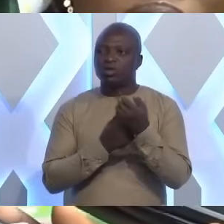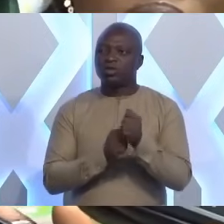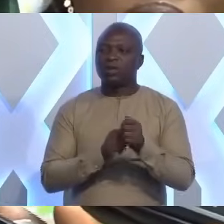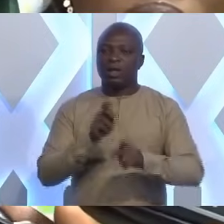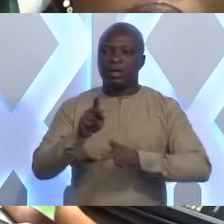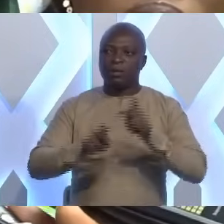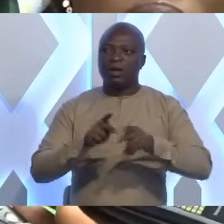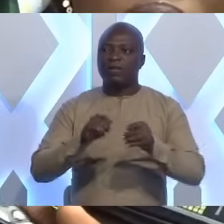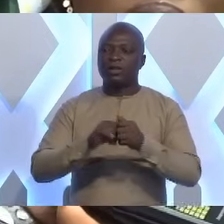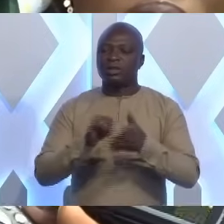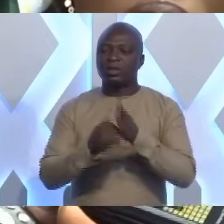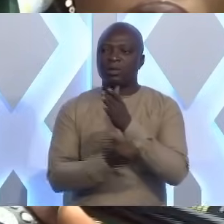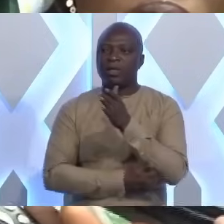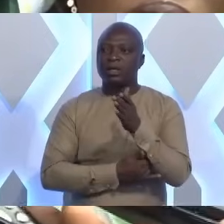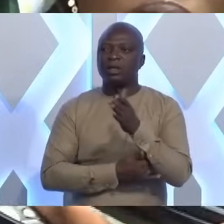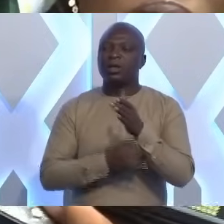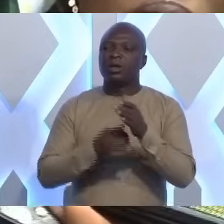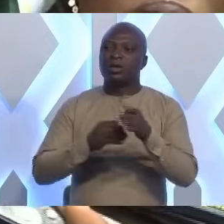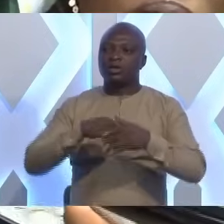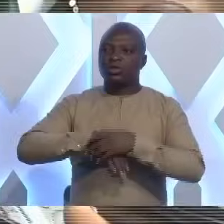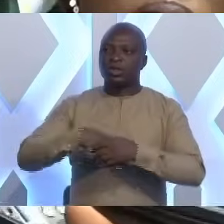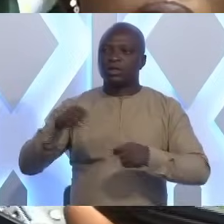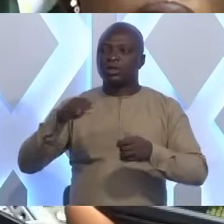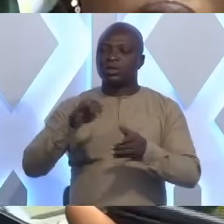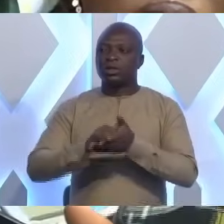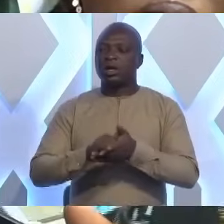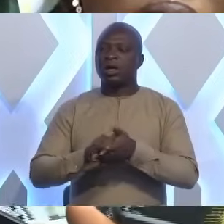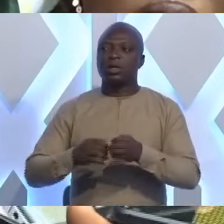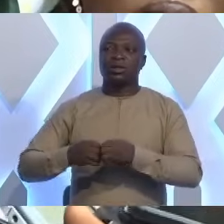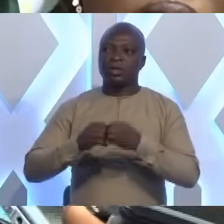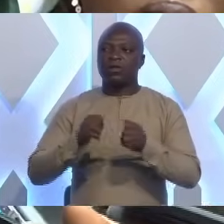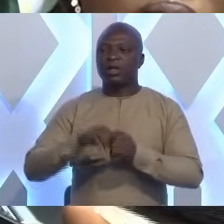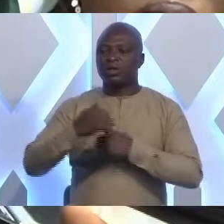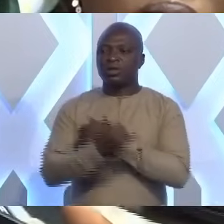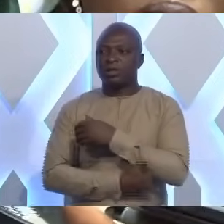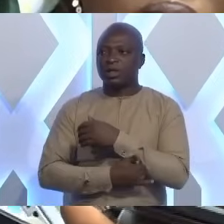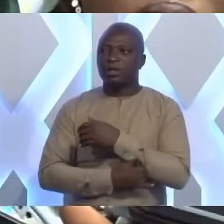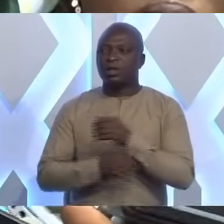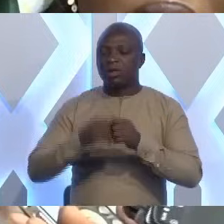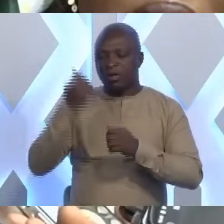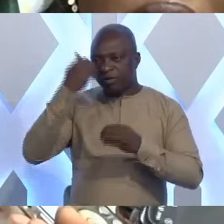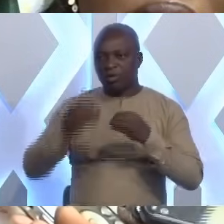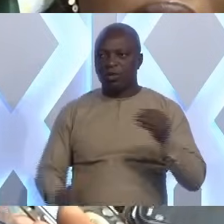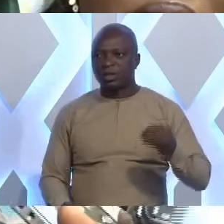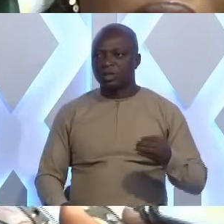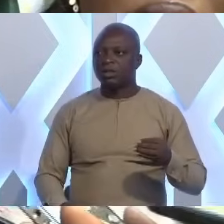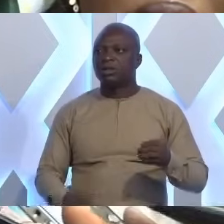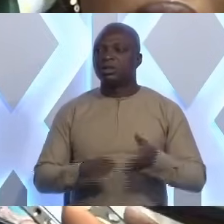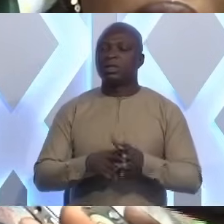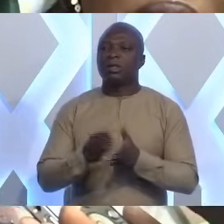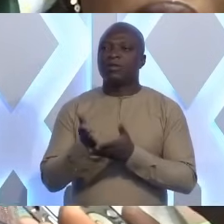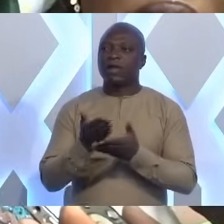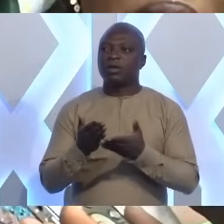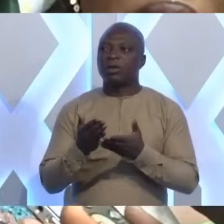aux pays du Sahel, sortir du CFA ensemble avec les autres pays de la sous-région. C'est un facteur